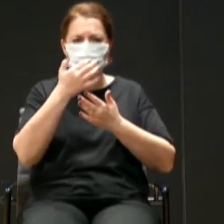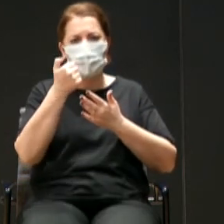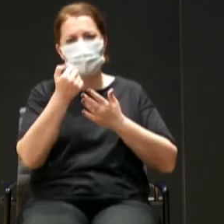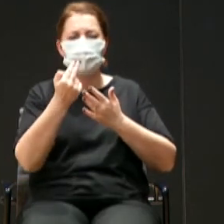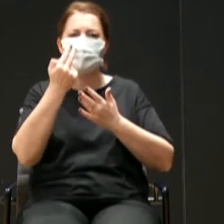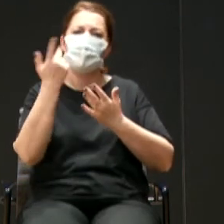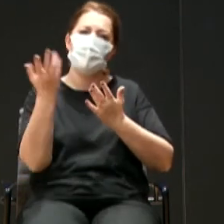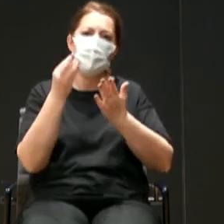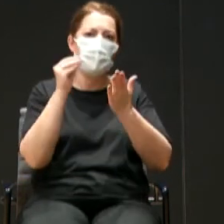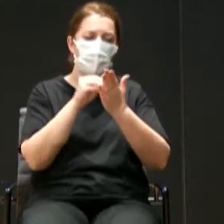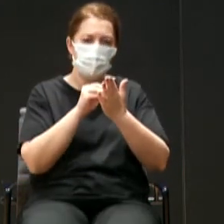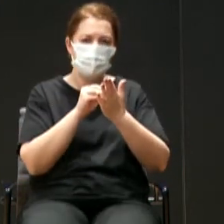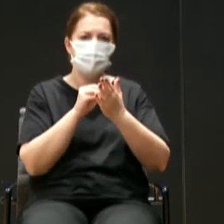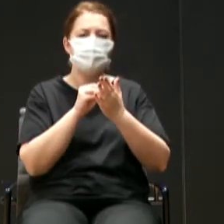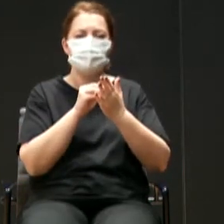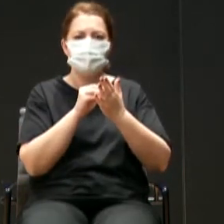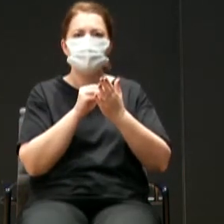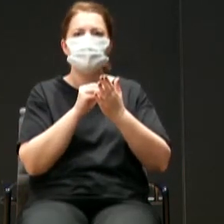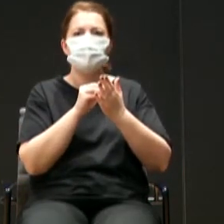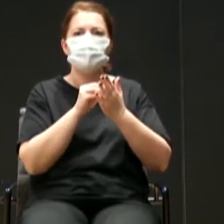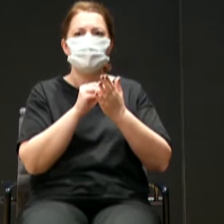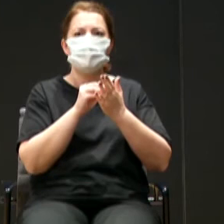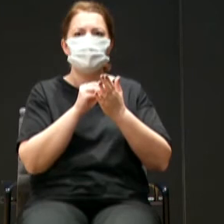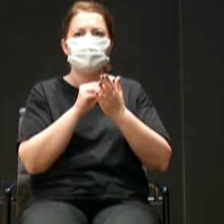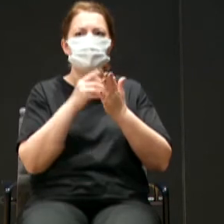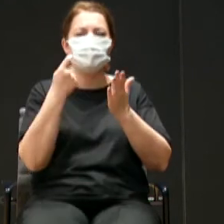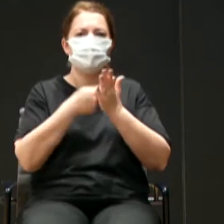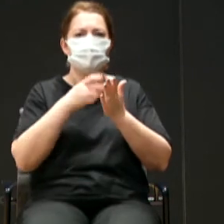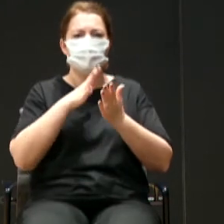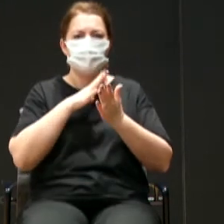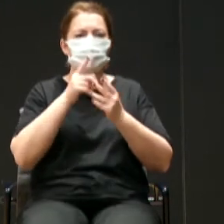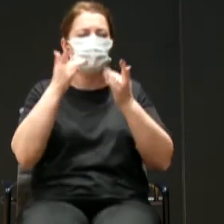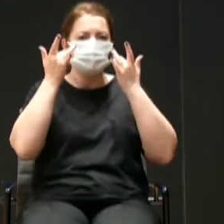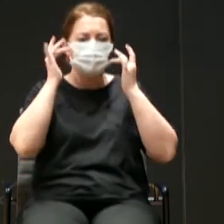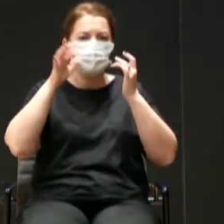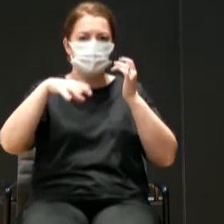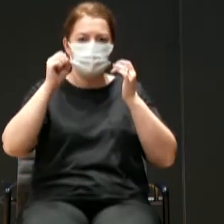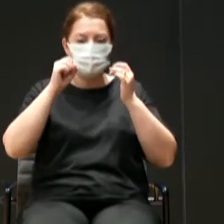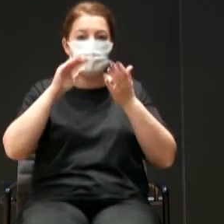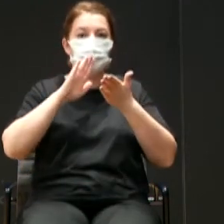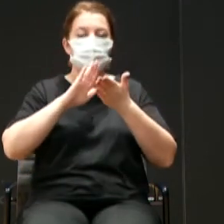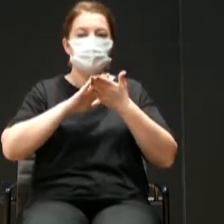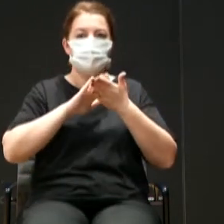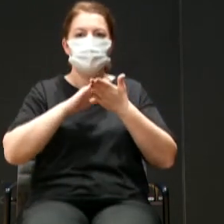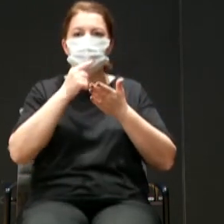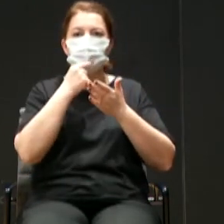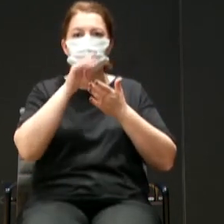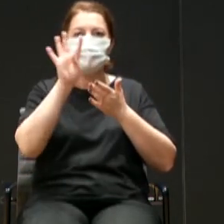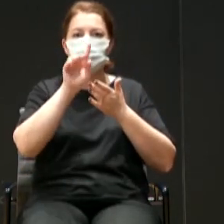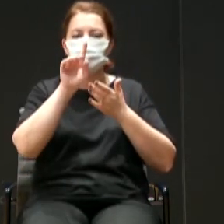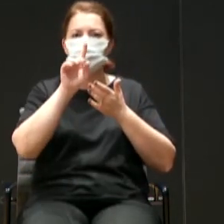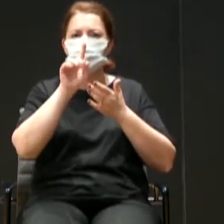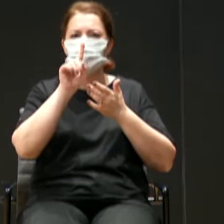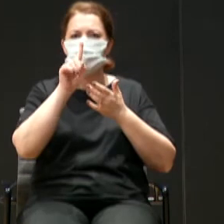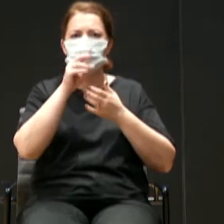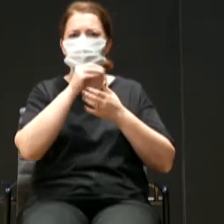koyduğumuz 21 milyon liraya ait bir ödenek vardır kültür merkeziyle. Arkadaş daha diyor ki 41 milyon lirayı